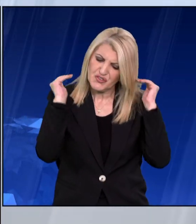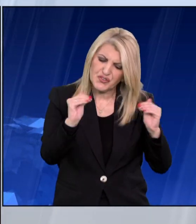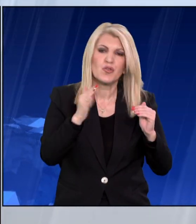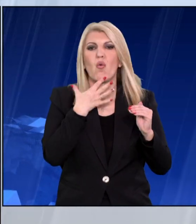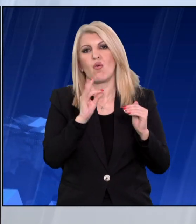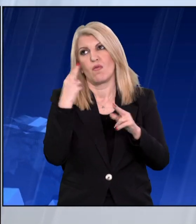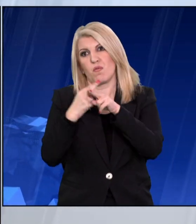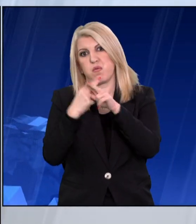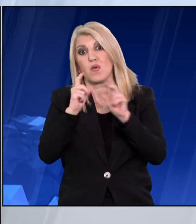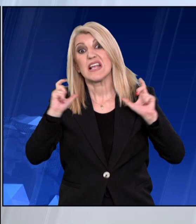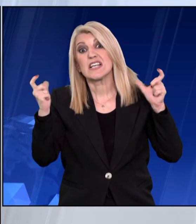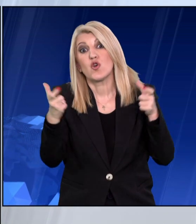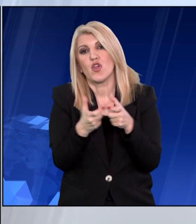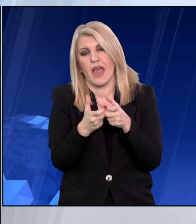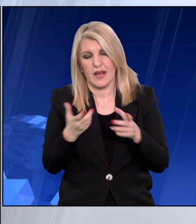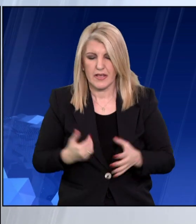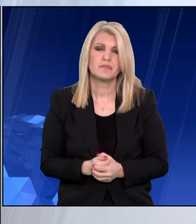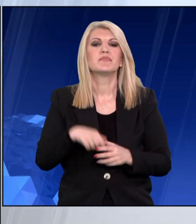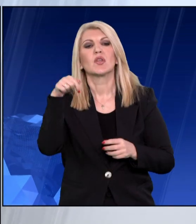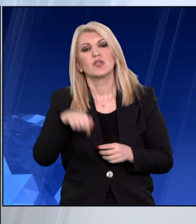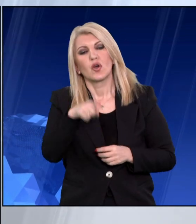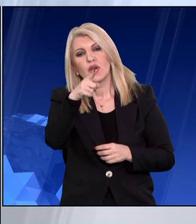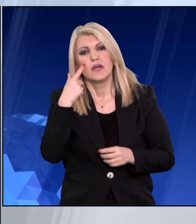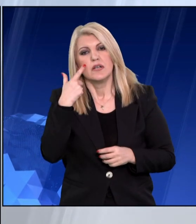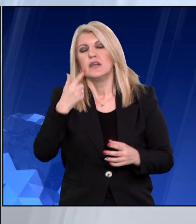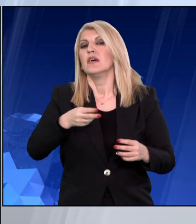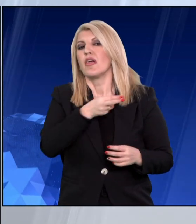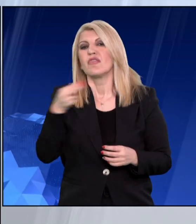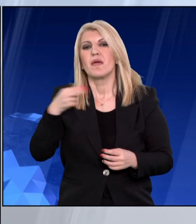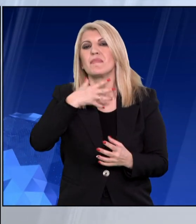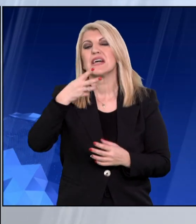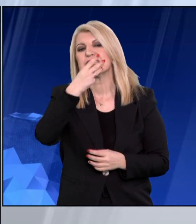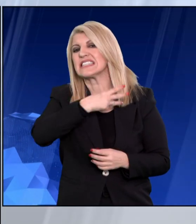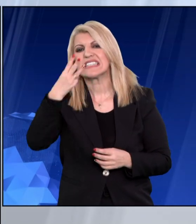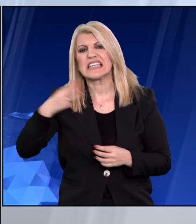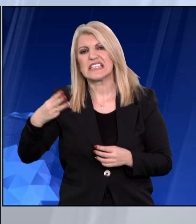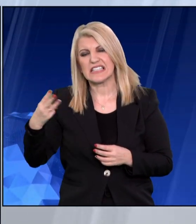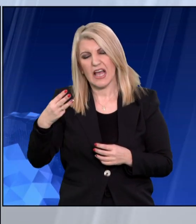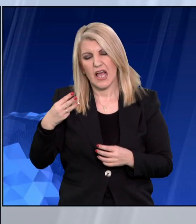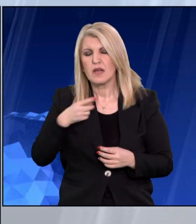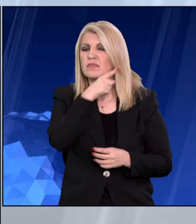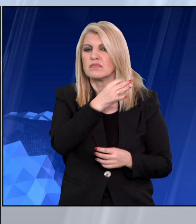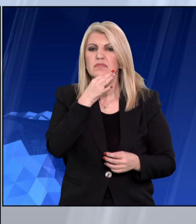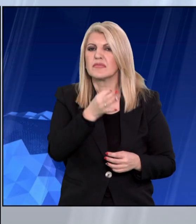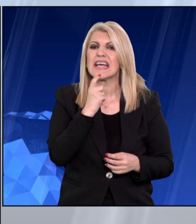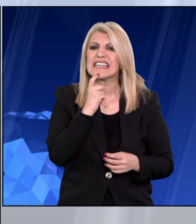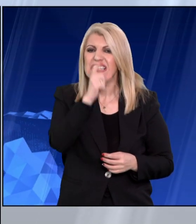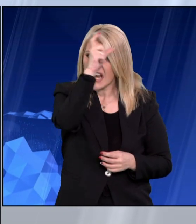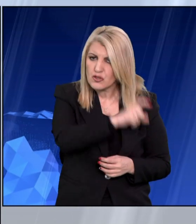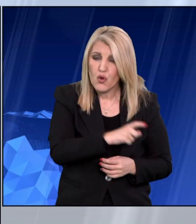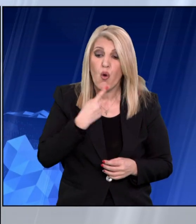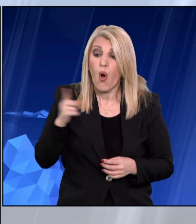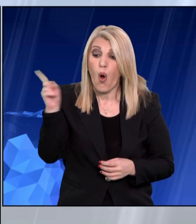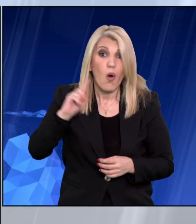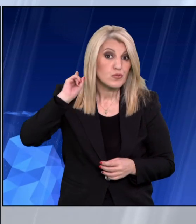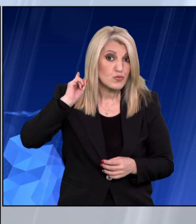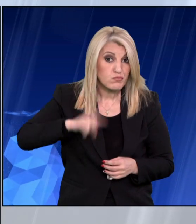εξηγώντας τι προβλέπει η νομοθετική ρύθμιση αναταράξεις προκάλεσε το συριζα και το θέμα της κομματικής πειθαρχίας που έθεσε ο στέφανος κασελάκης στους βουλευτές του κόμματος για